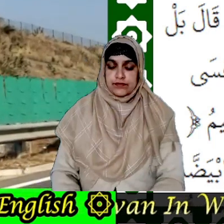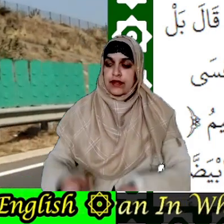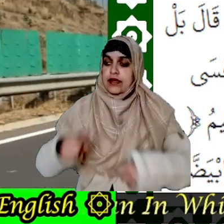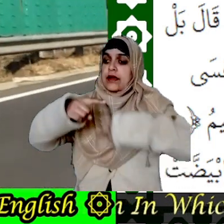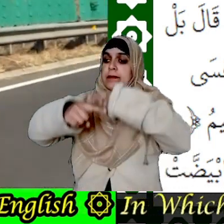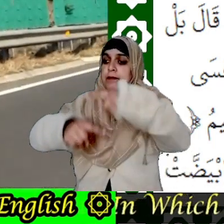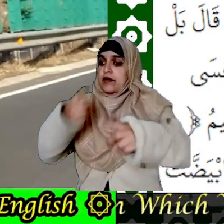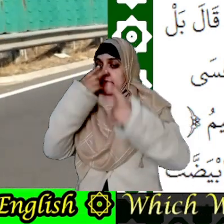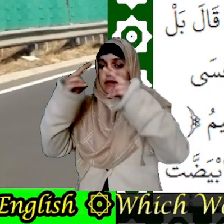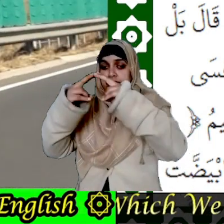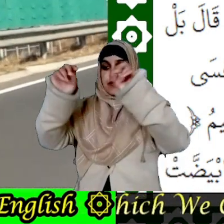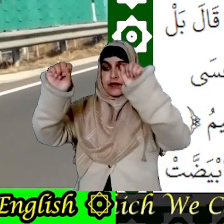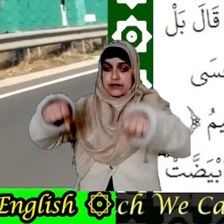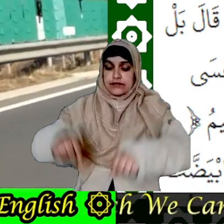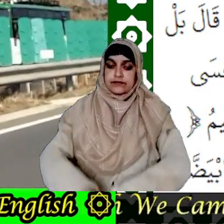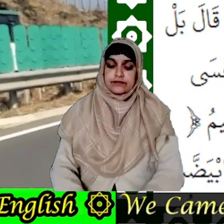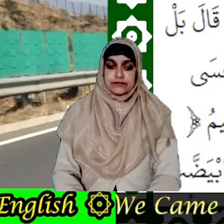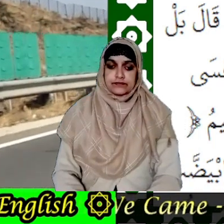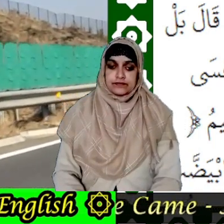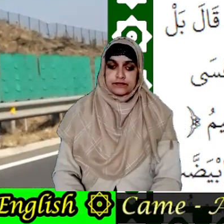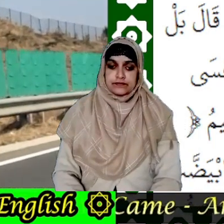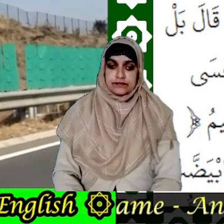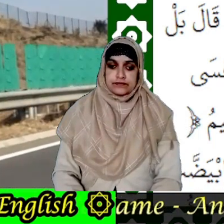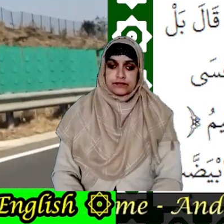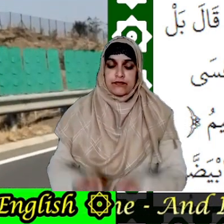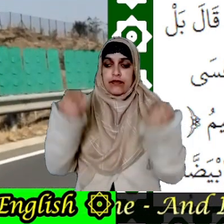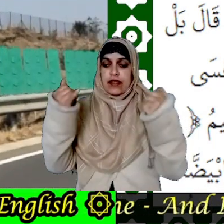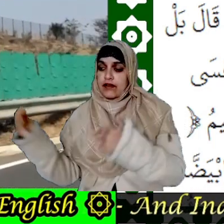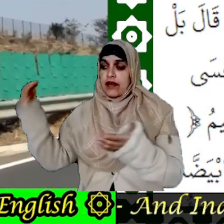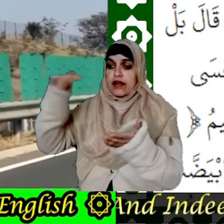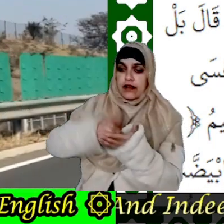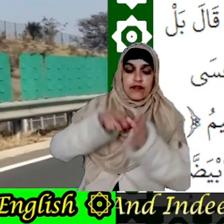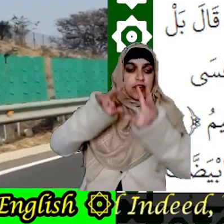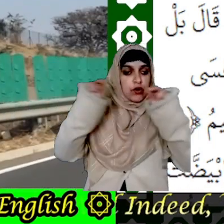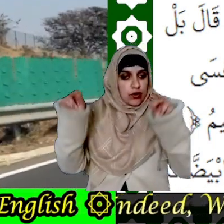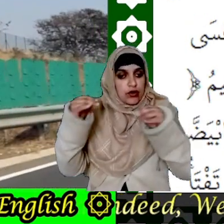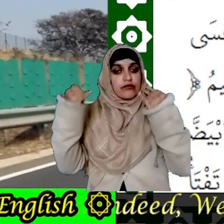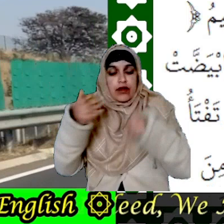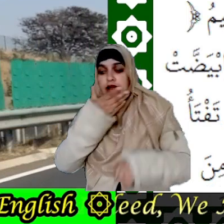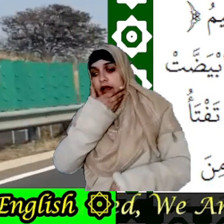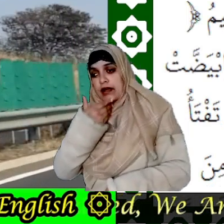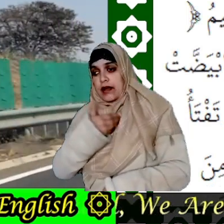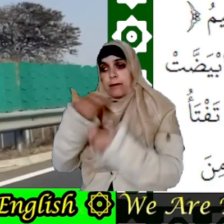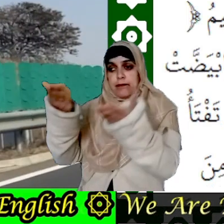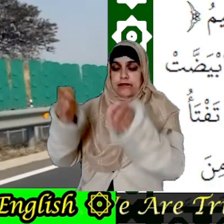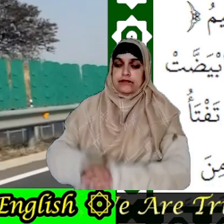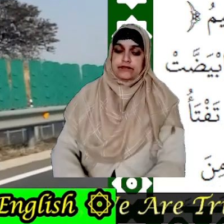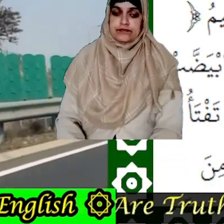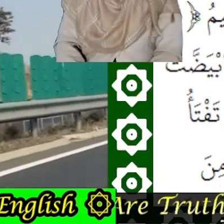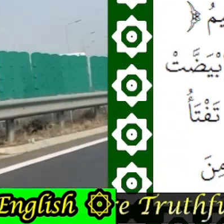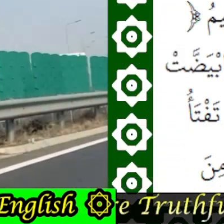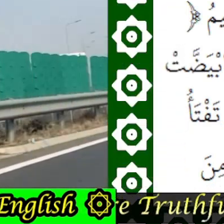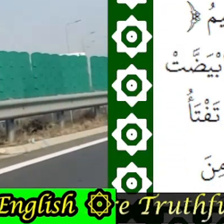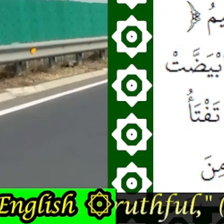جنو خيسة لقدبنا أجاني دوبا مال جابان. قال بل سولت